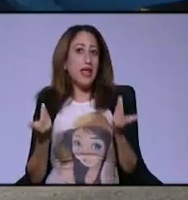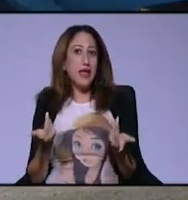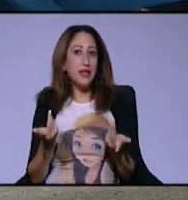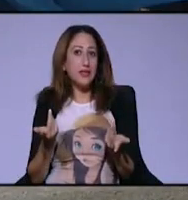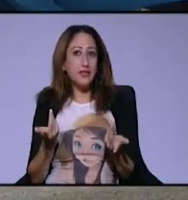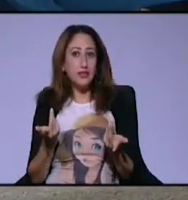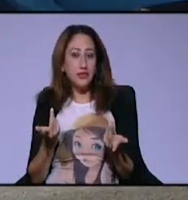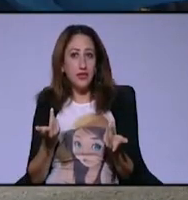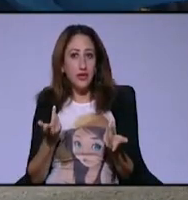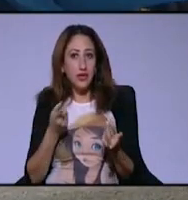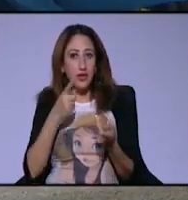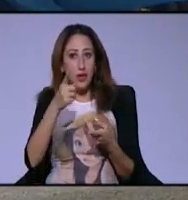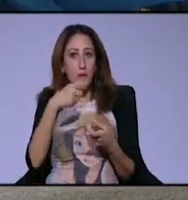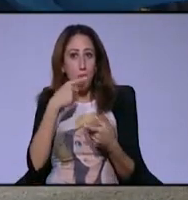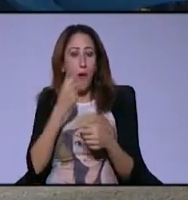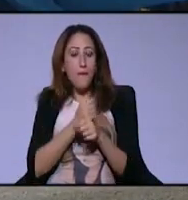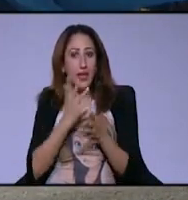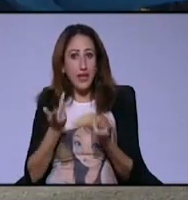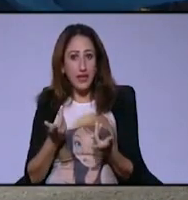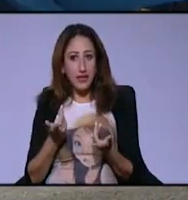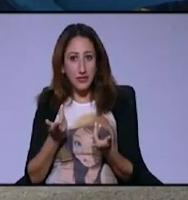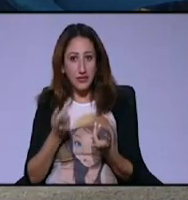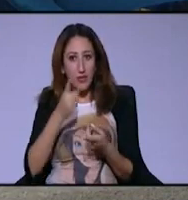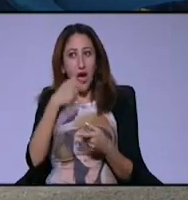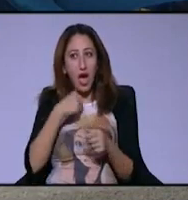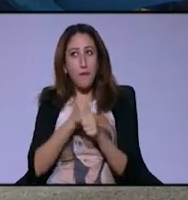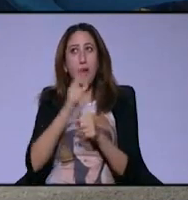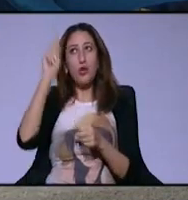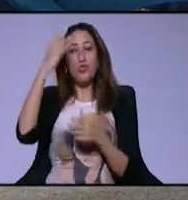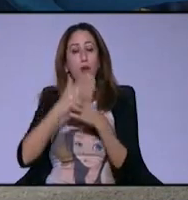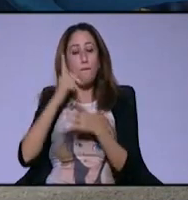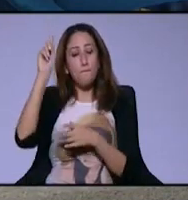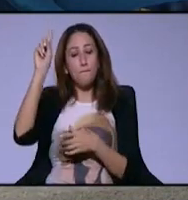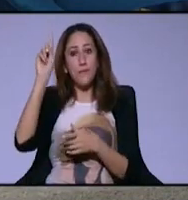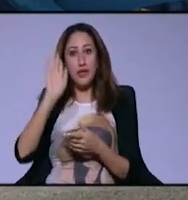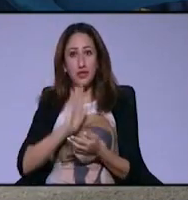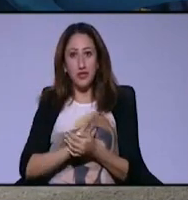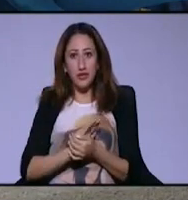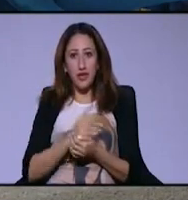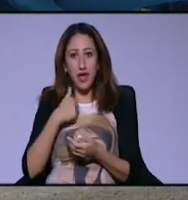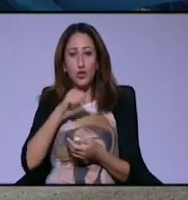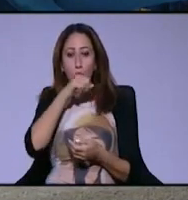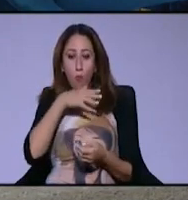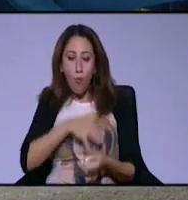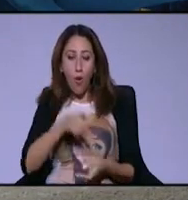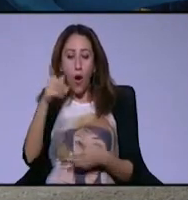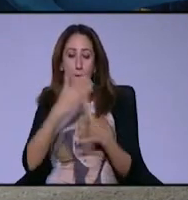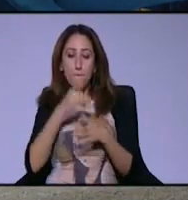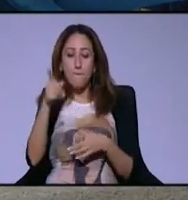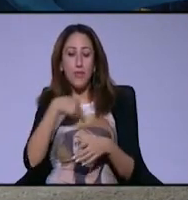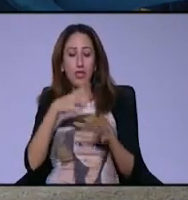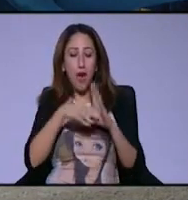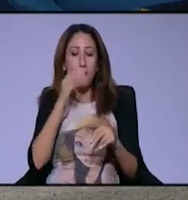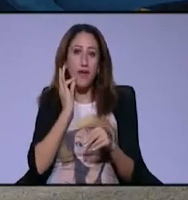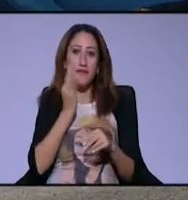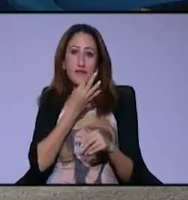هقول لا صلاة ولا زكاة ولا شيء، لان ده كله ربنا سبحانه وتعالى يعلمه، وقدمت شيء لرسول الله